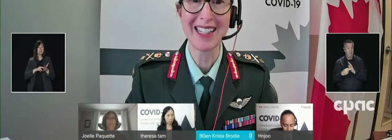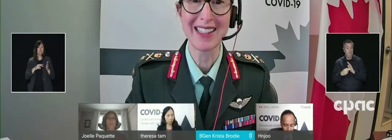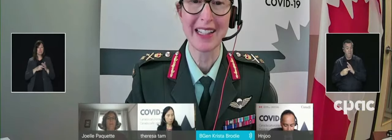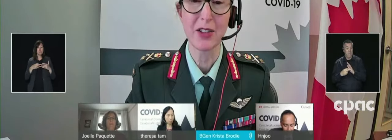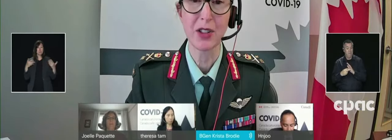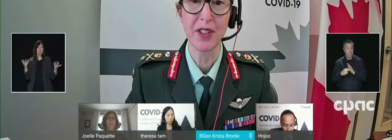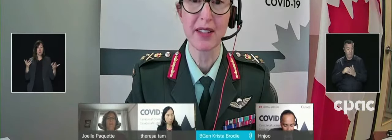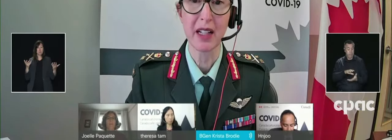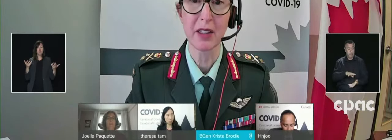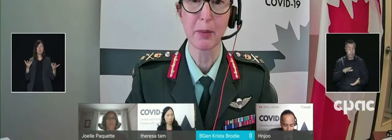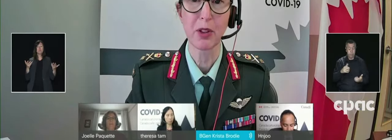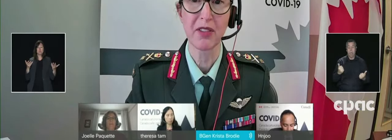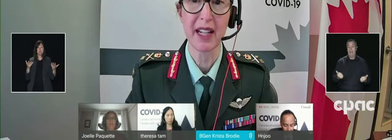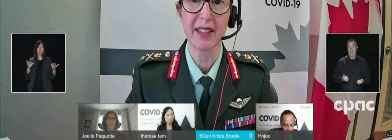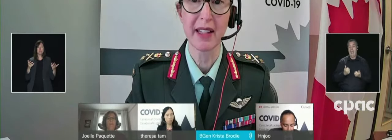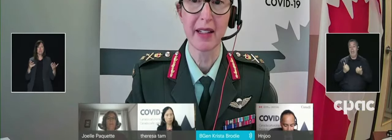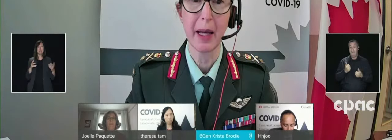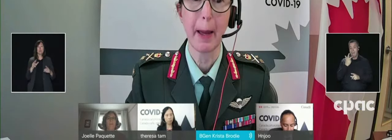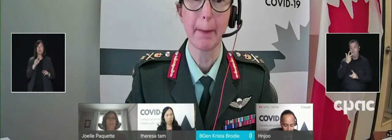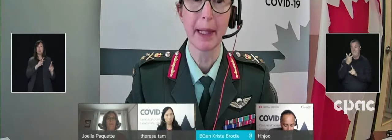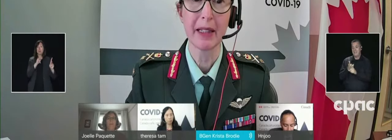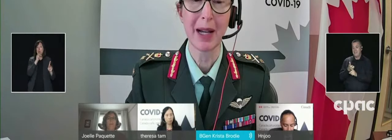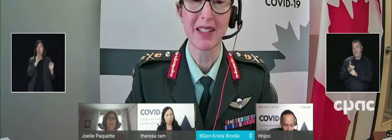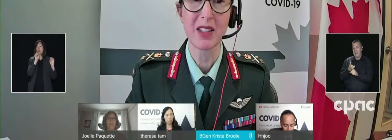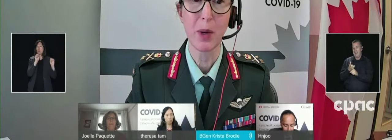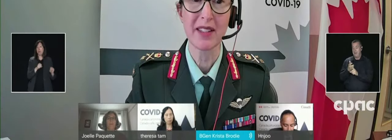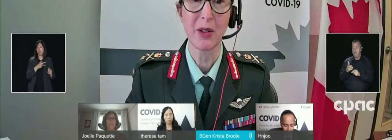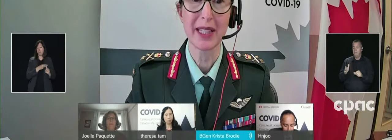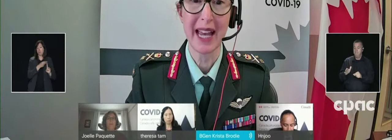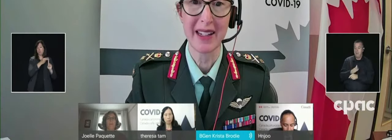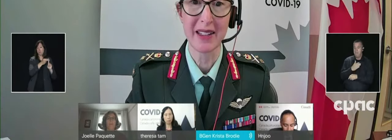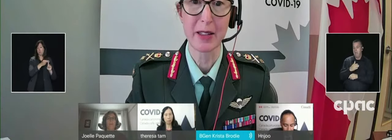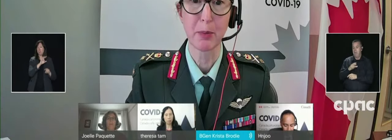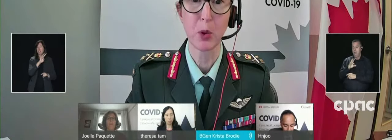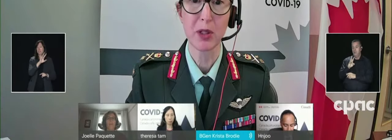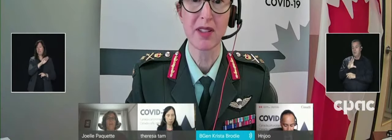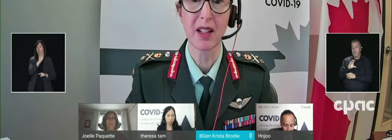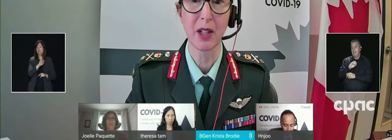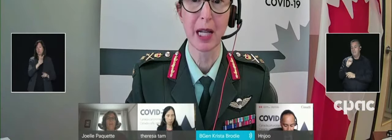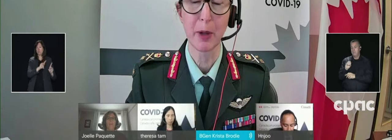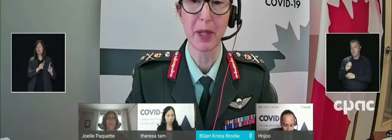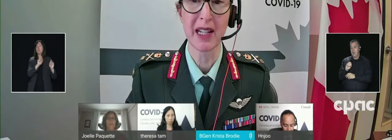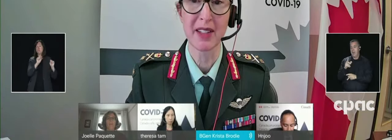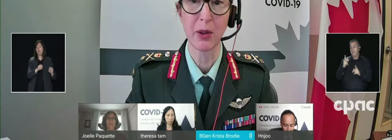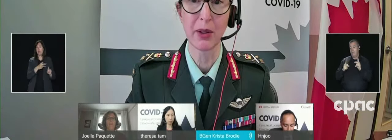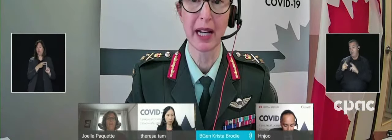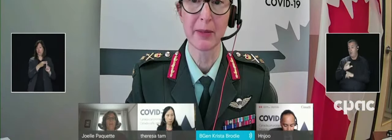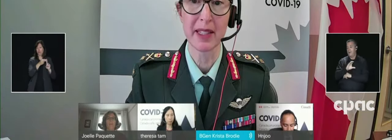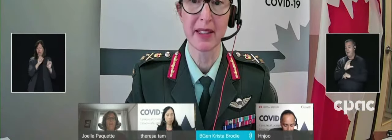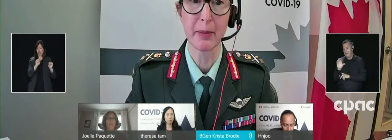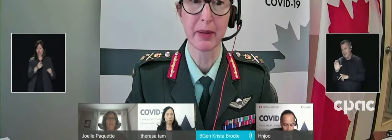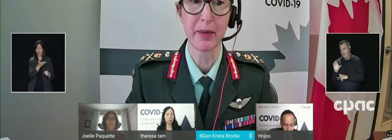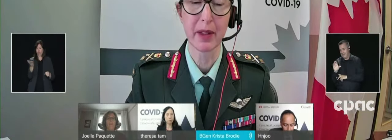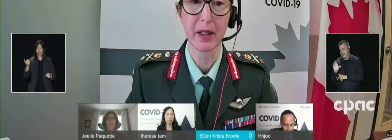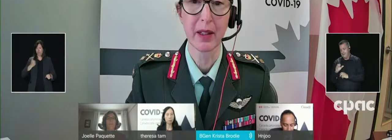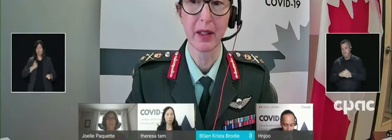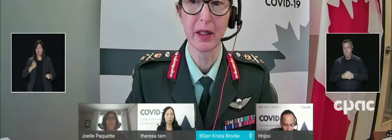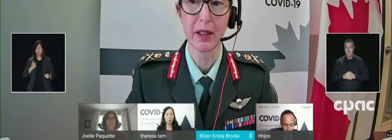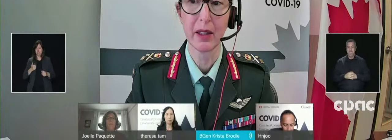une quantité suffisante pour vacciner pleinement 75% de la population